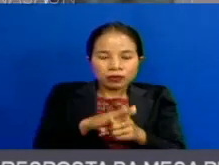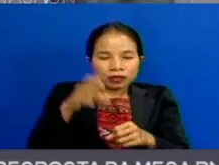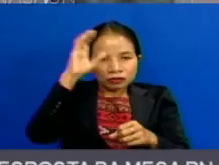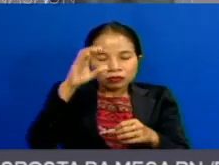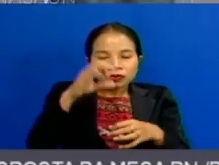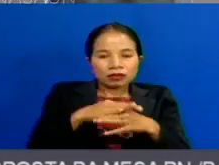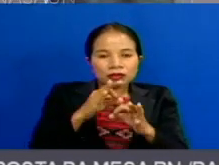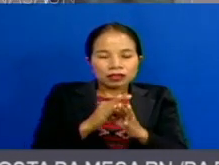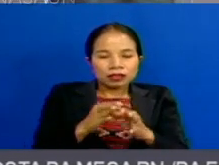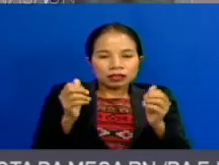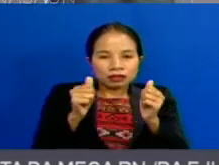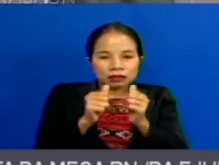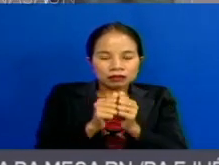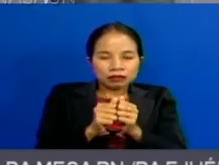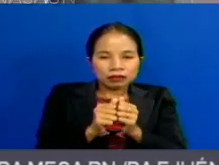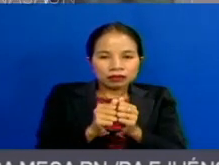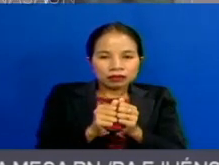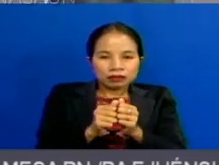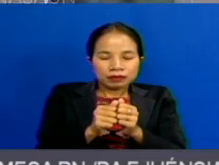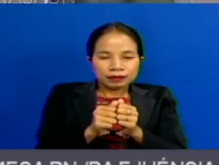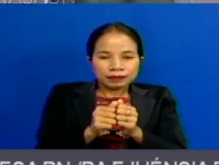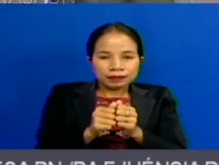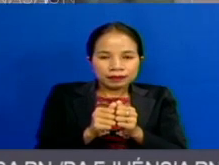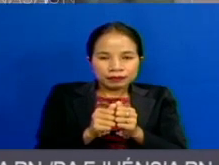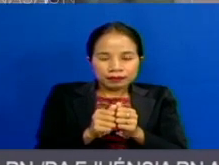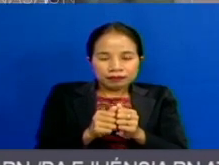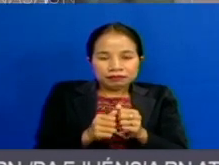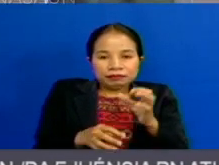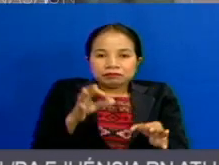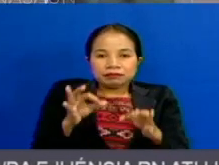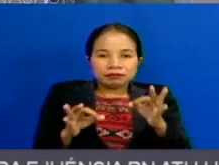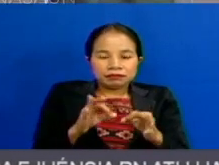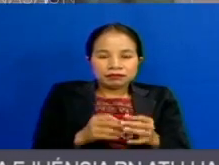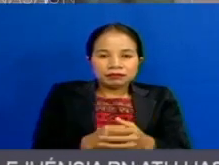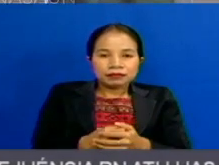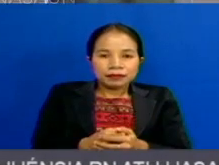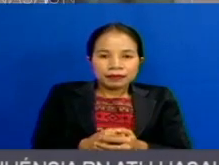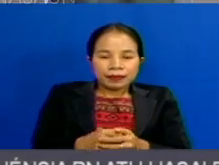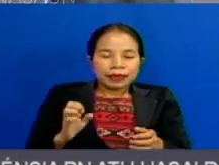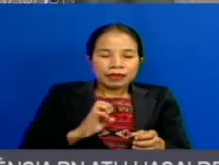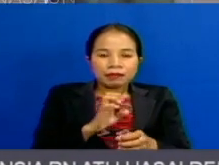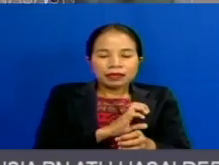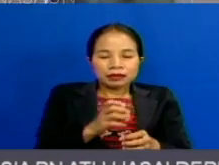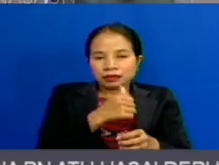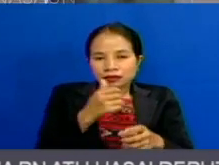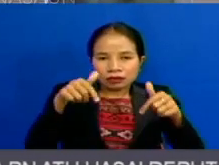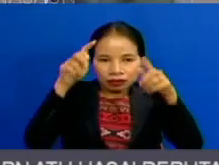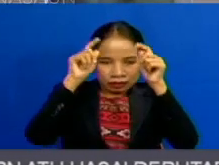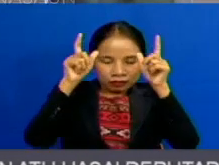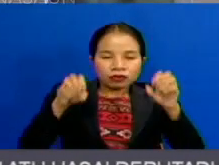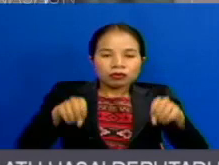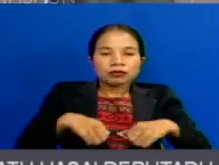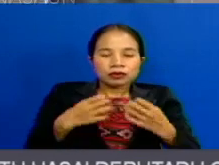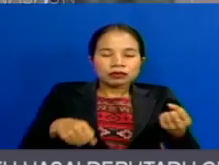solusan, mutu ko dua-dua risira balu ini, nasang balu ini karek saya kuliah mau sampai sara balu ya Timor, para insya Allah support ke